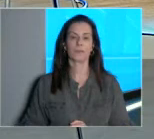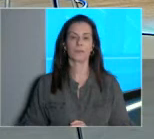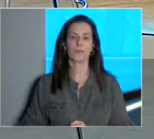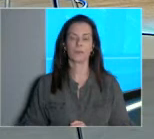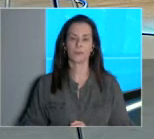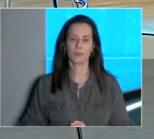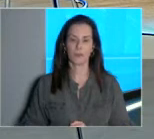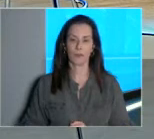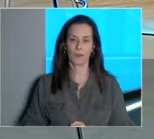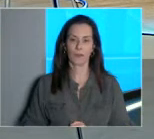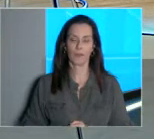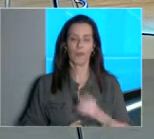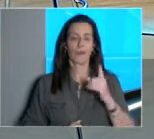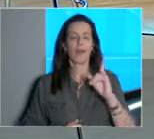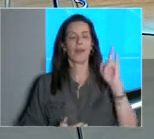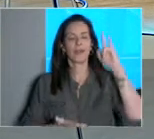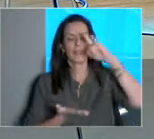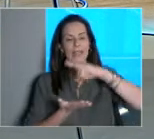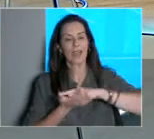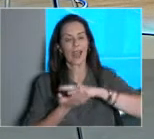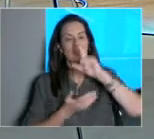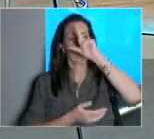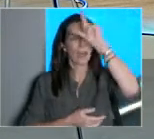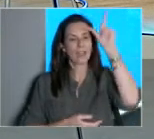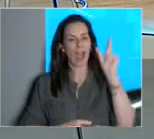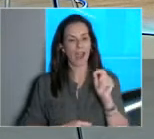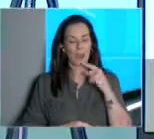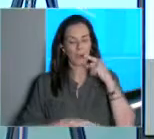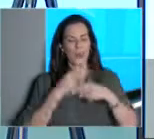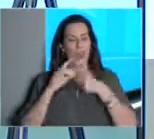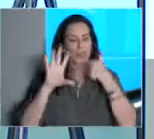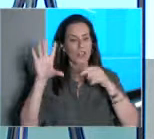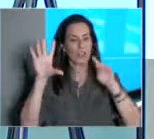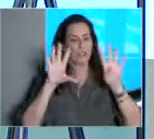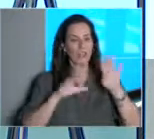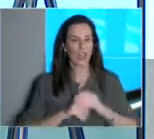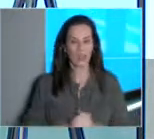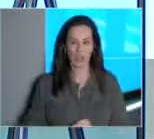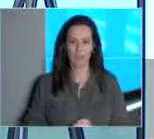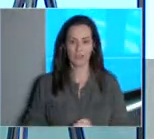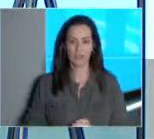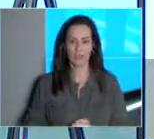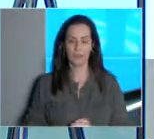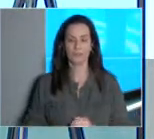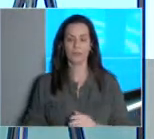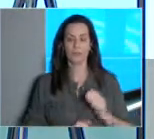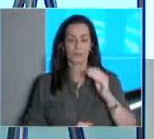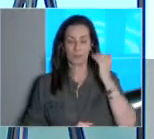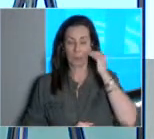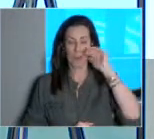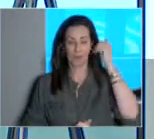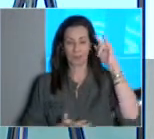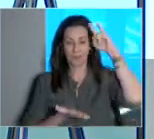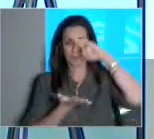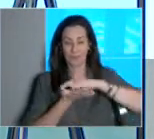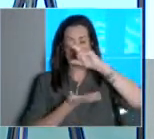על נחיתת האפולו 11 על הירח, 1969, ניל אמסטרונג, האסטרונאוט הראשון שנחת